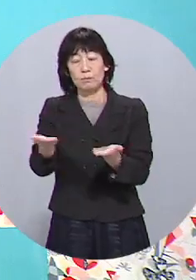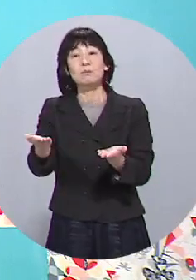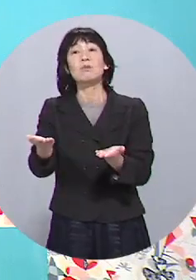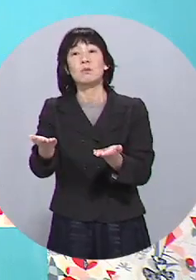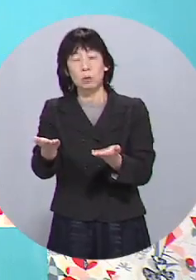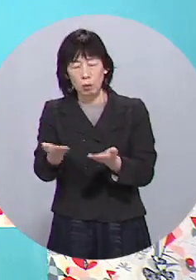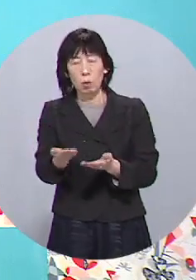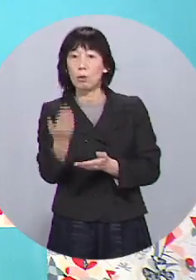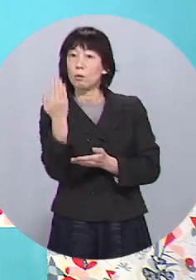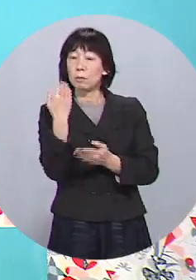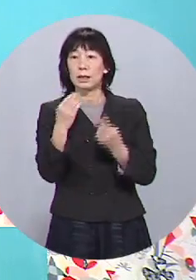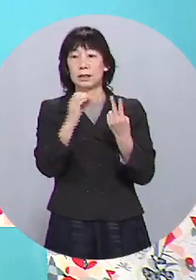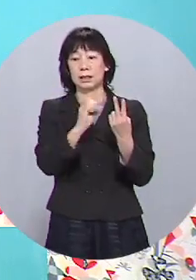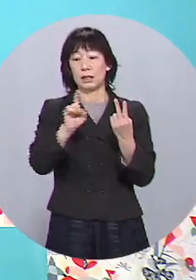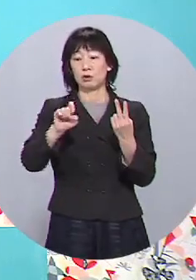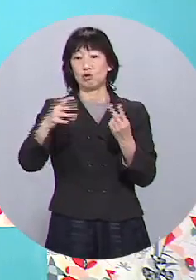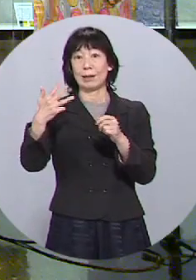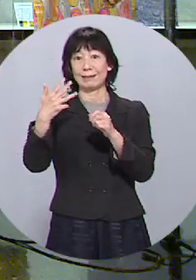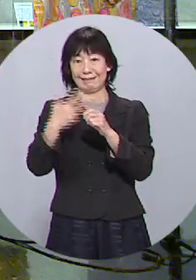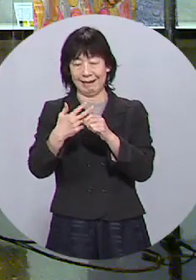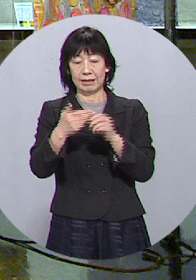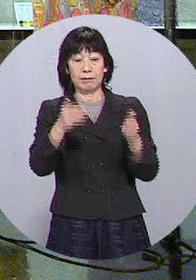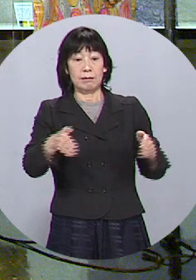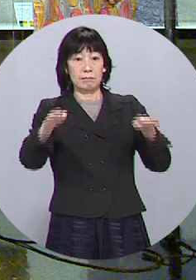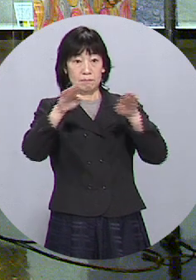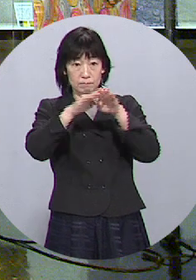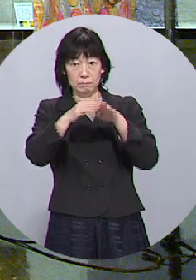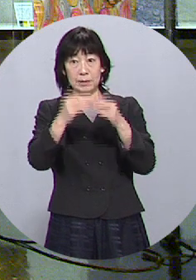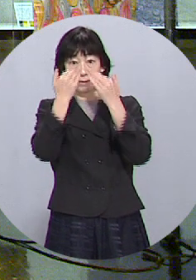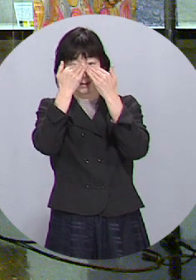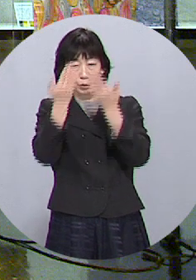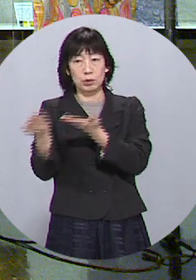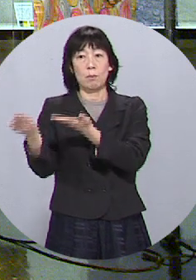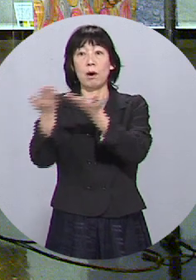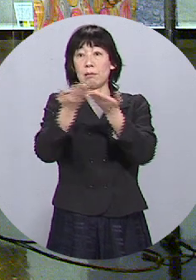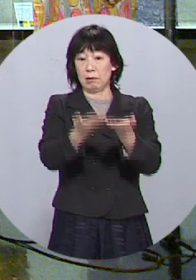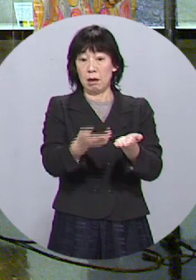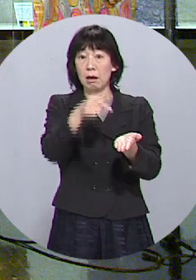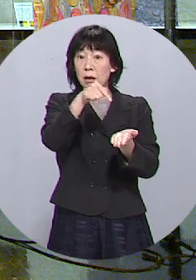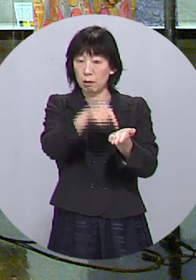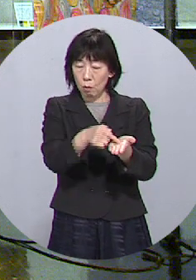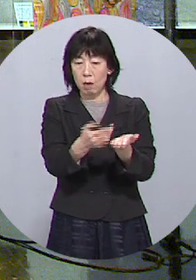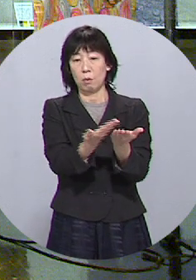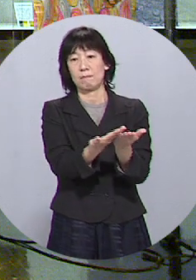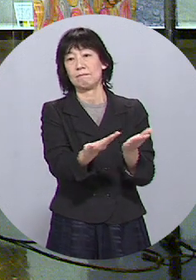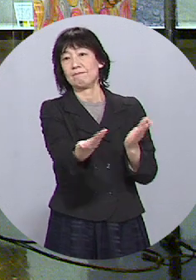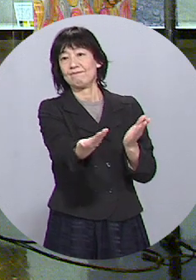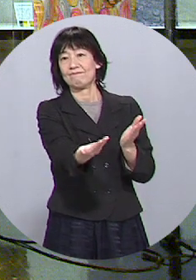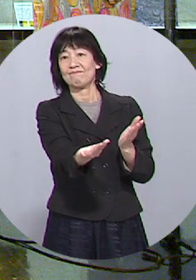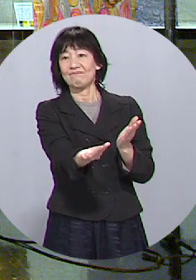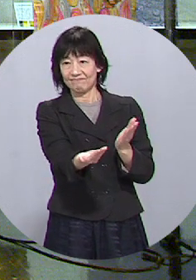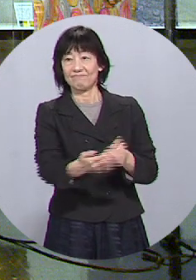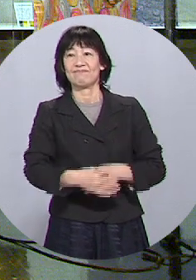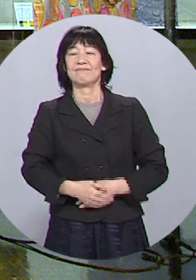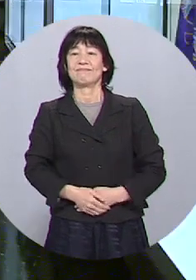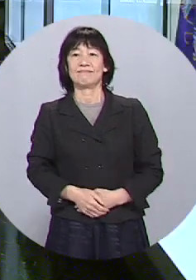館にご寄贈いただきまして、そのコレクションを中心に名泉の歴史を語る展覧会となっております